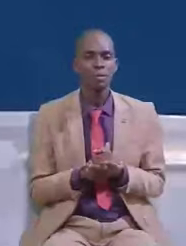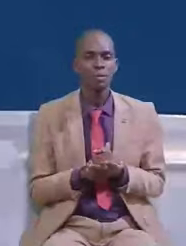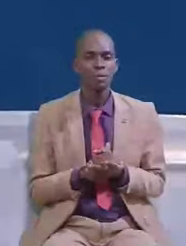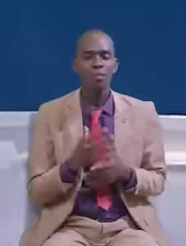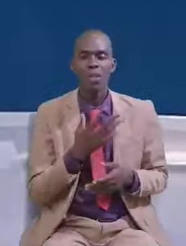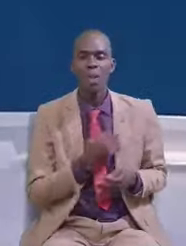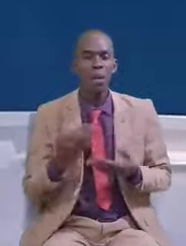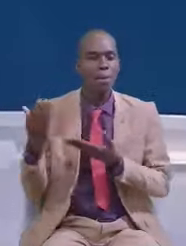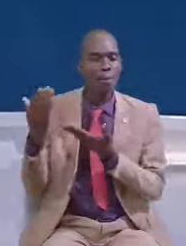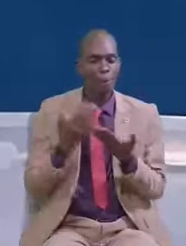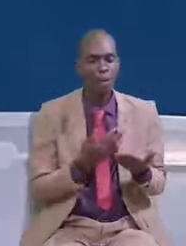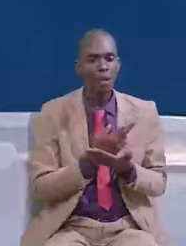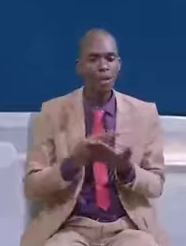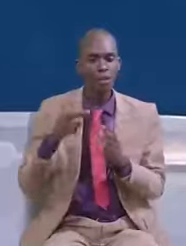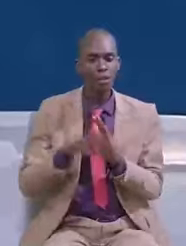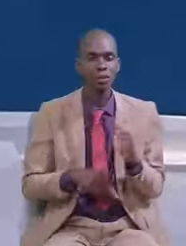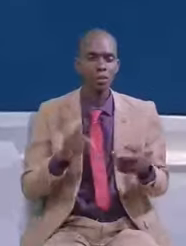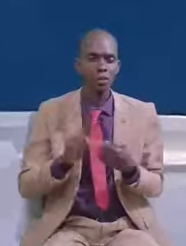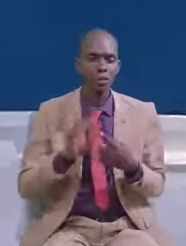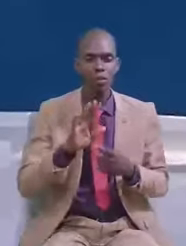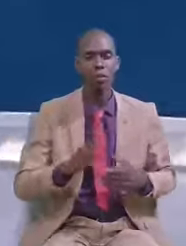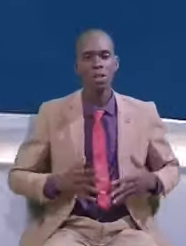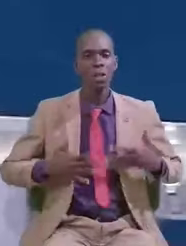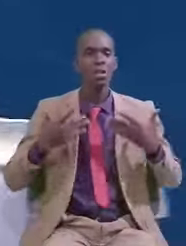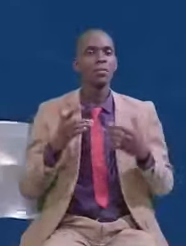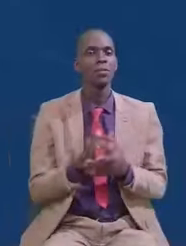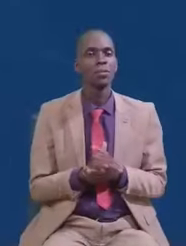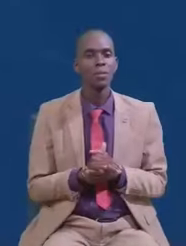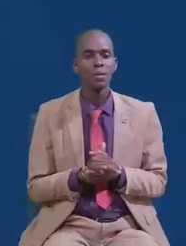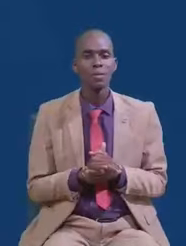Il peut apporter la justice à votre vie.